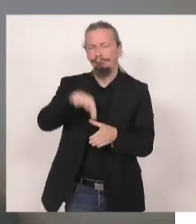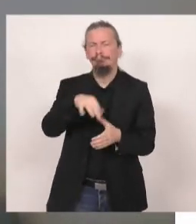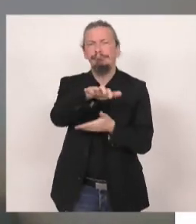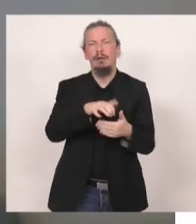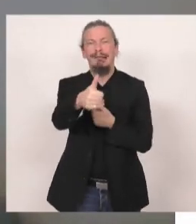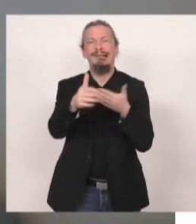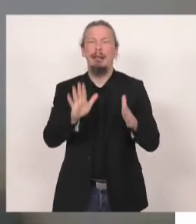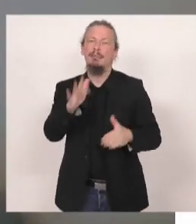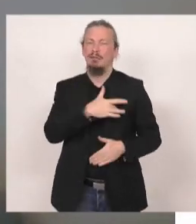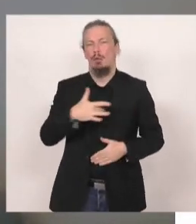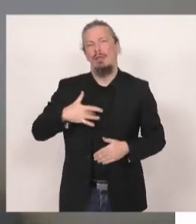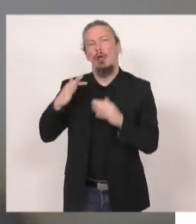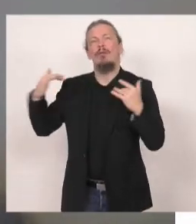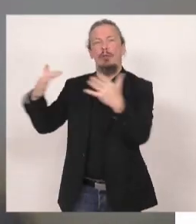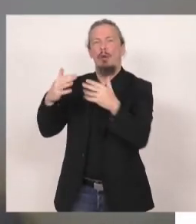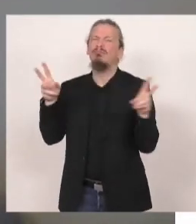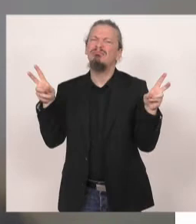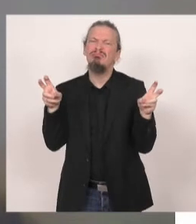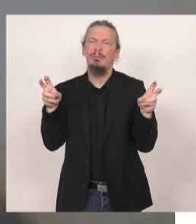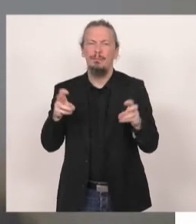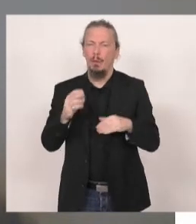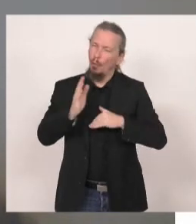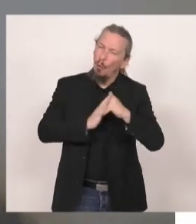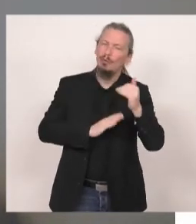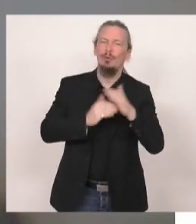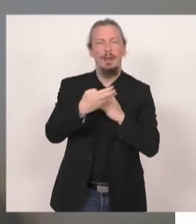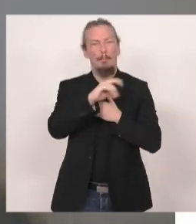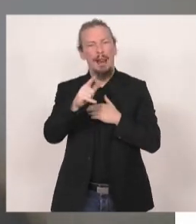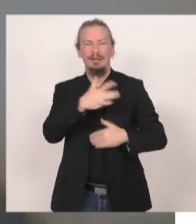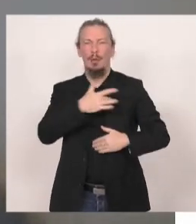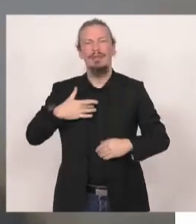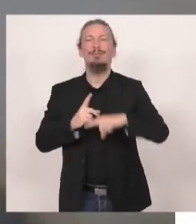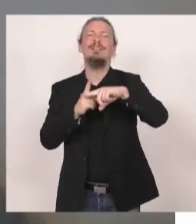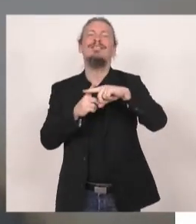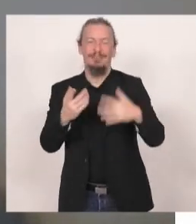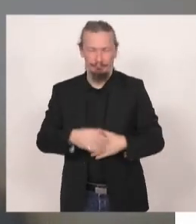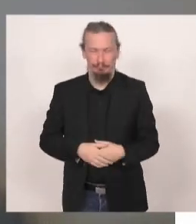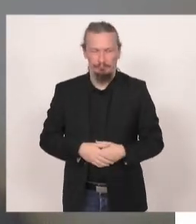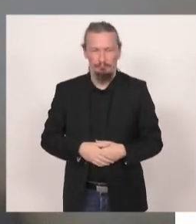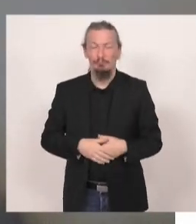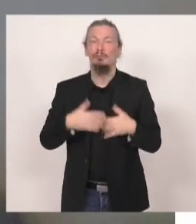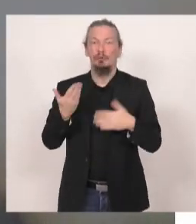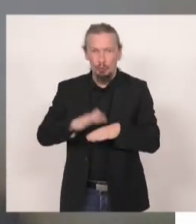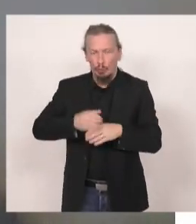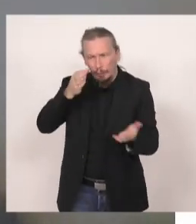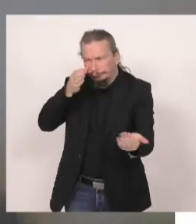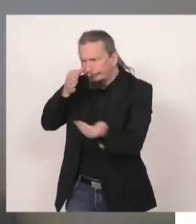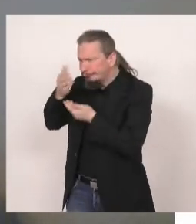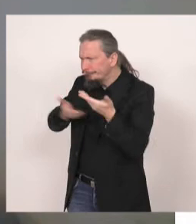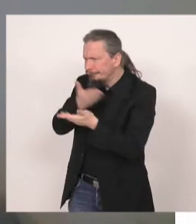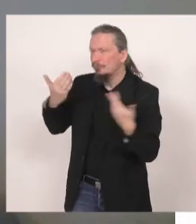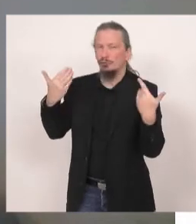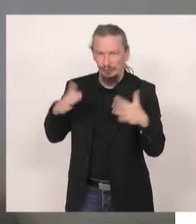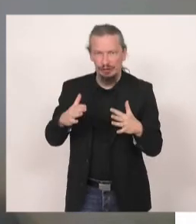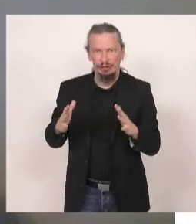en santé environnementale intitulée « Construire une métropole à santé positive ». Après une démarche de concertation et d'échange et l'organisation